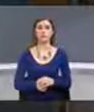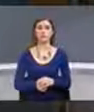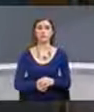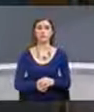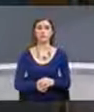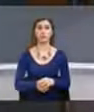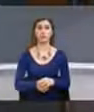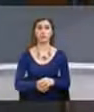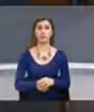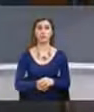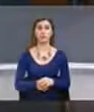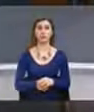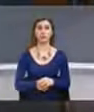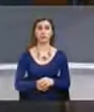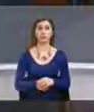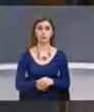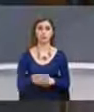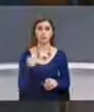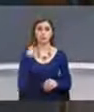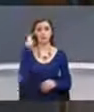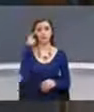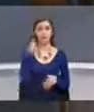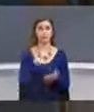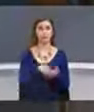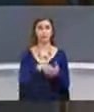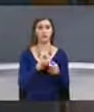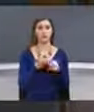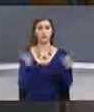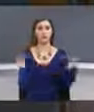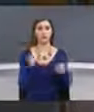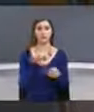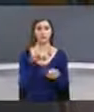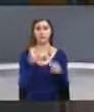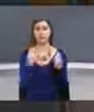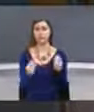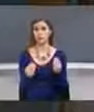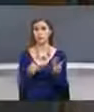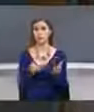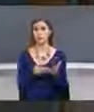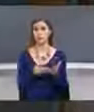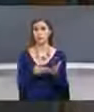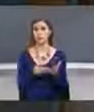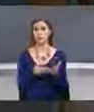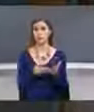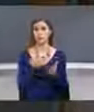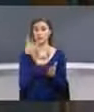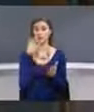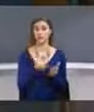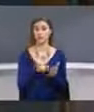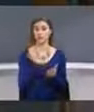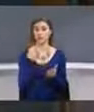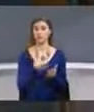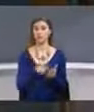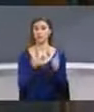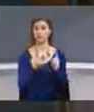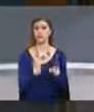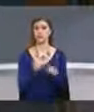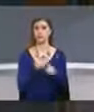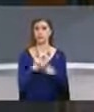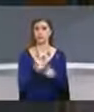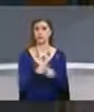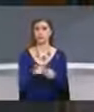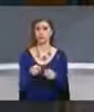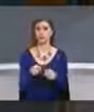Kështu që menaj që kë kvalifikim këto në nenën 4.2